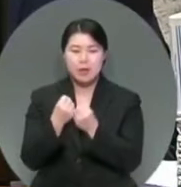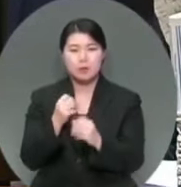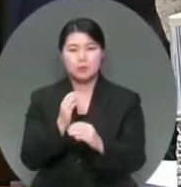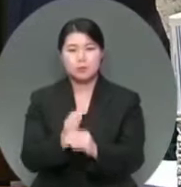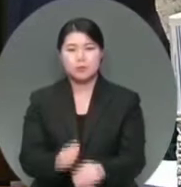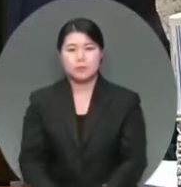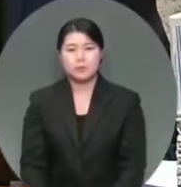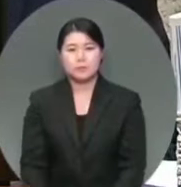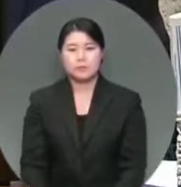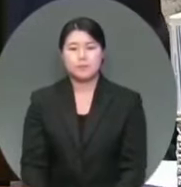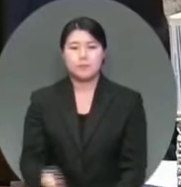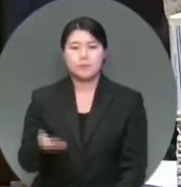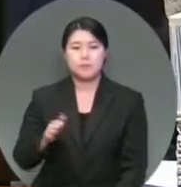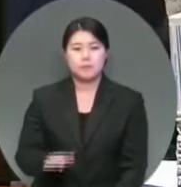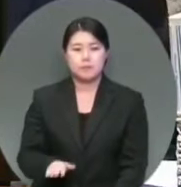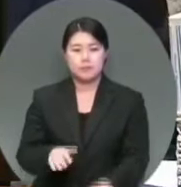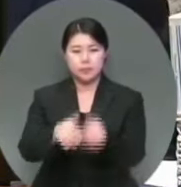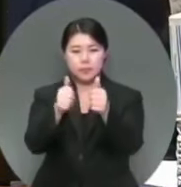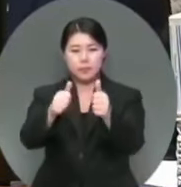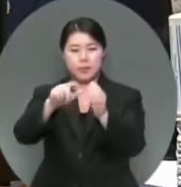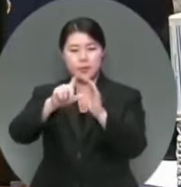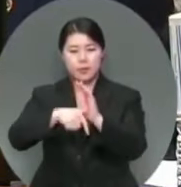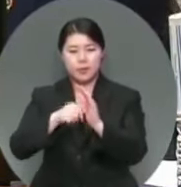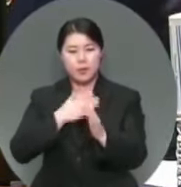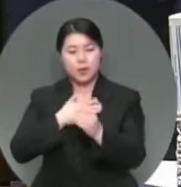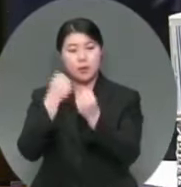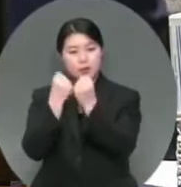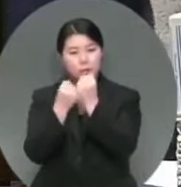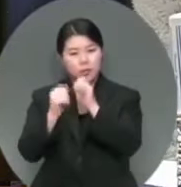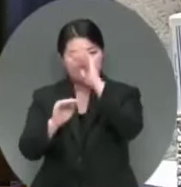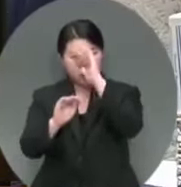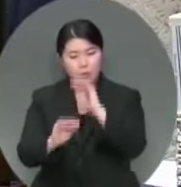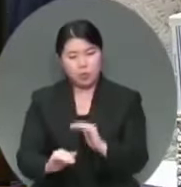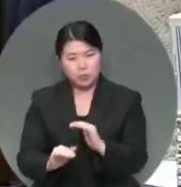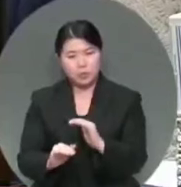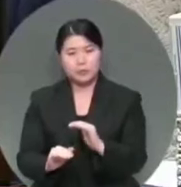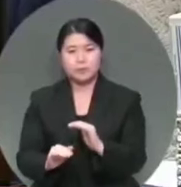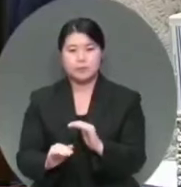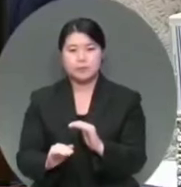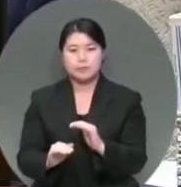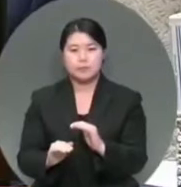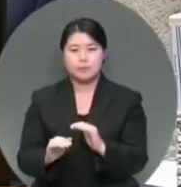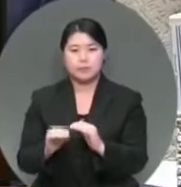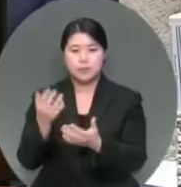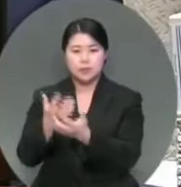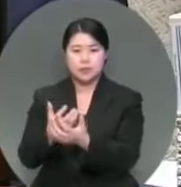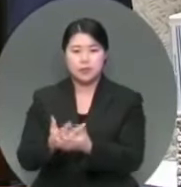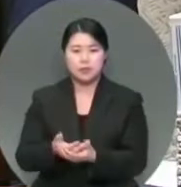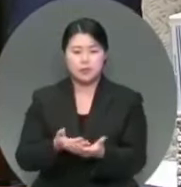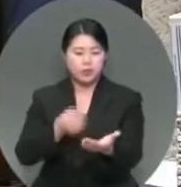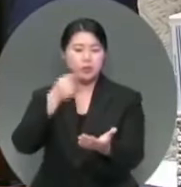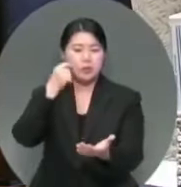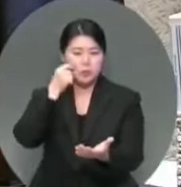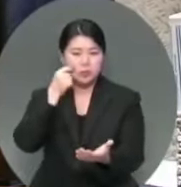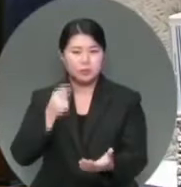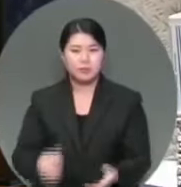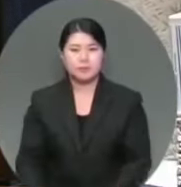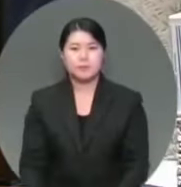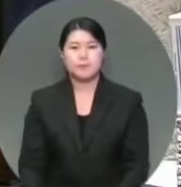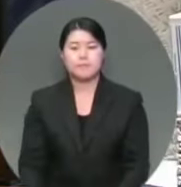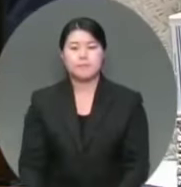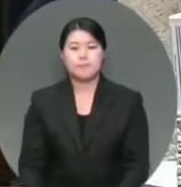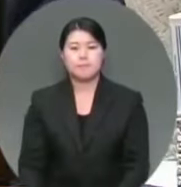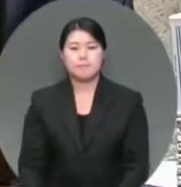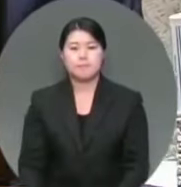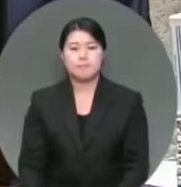있습니다. 다만 저희들이 재판 과정에 저희들이 설명한 부분을 자료 제공을 자 못하게 다음 자료 화면 보실까요?